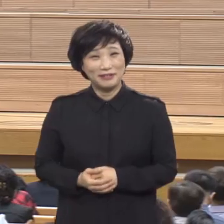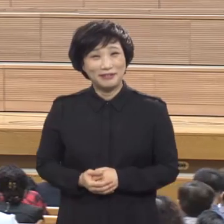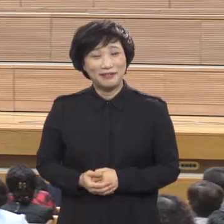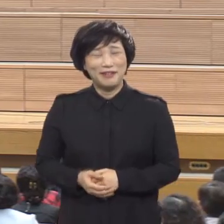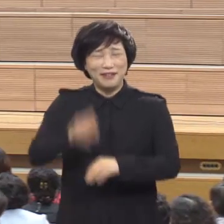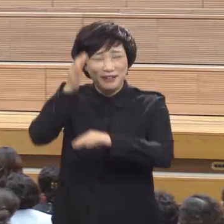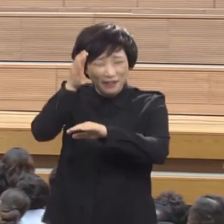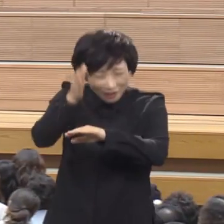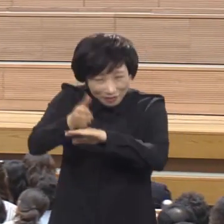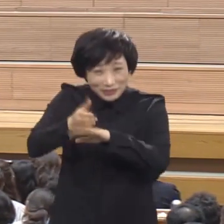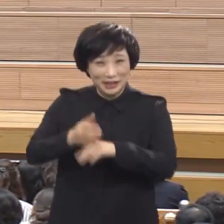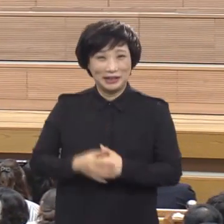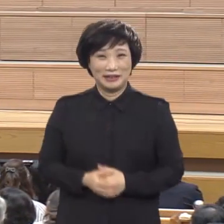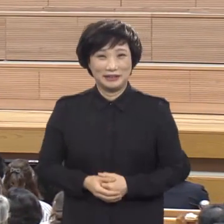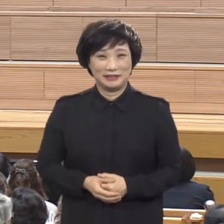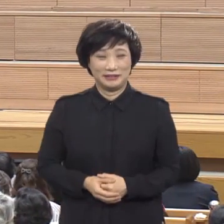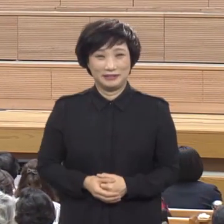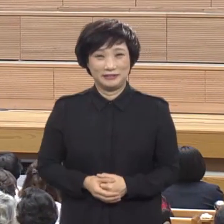얼마나 감사하냐 그 말이야.